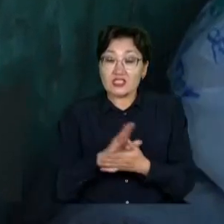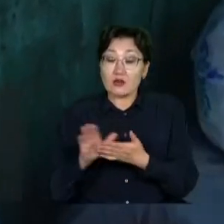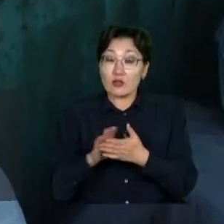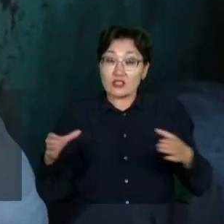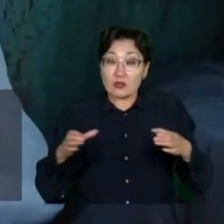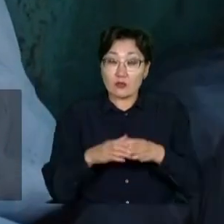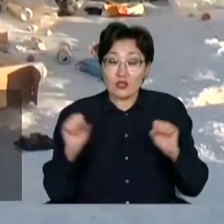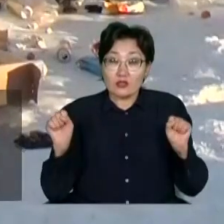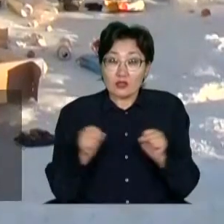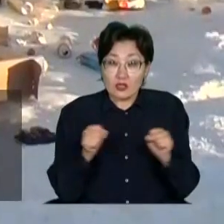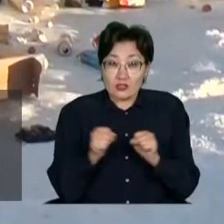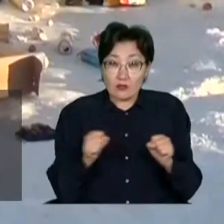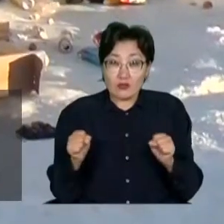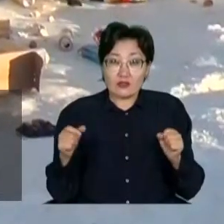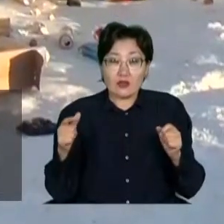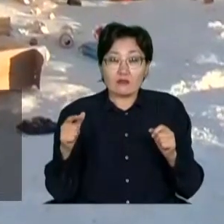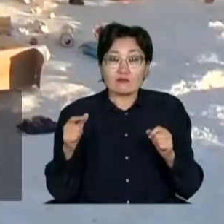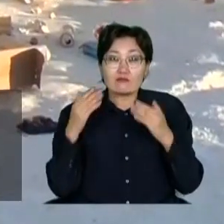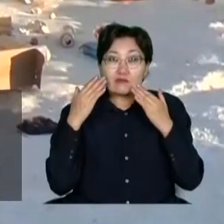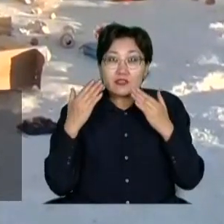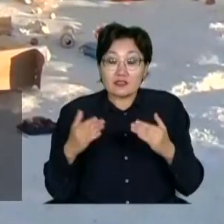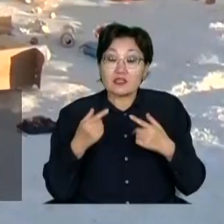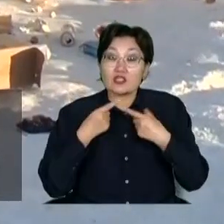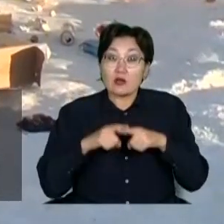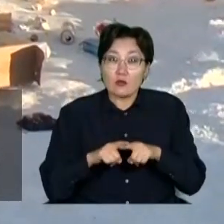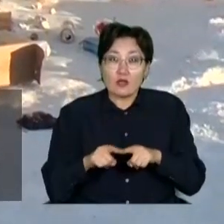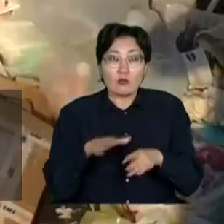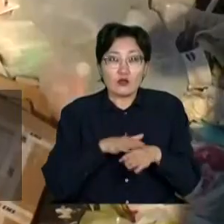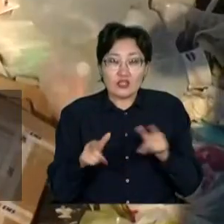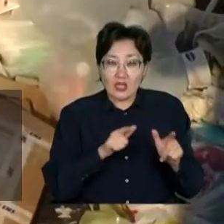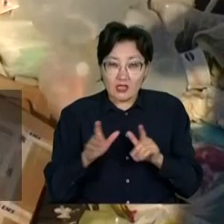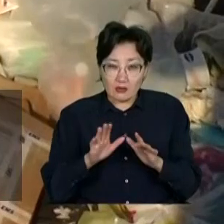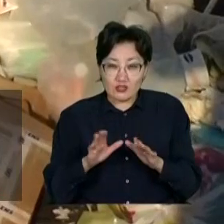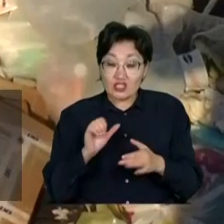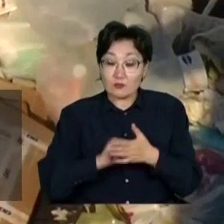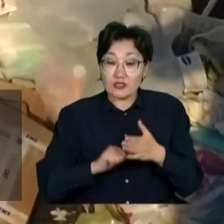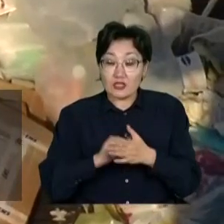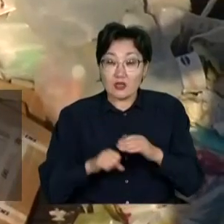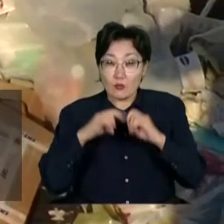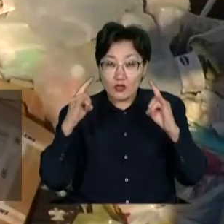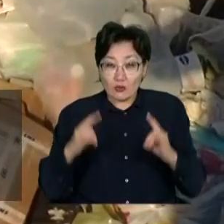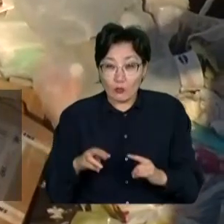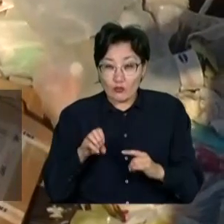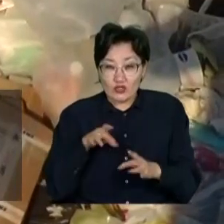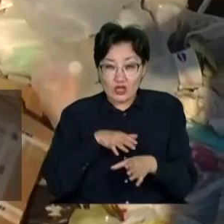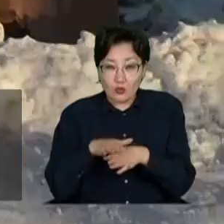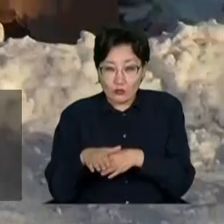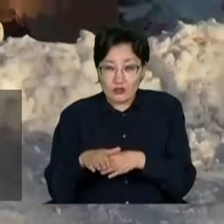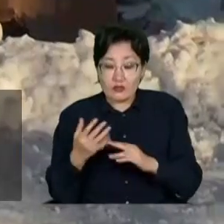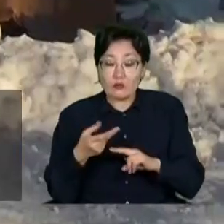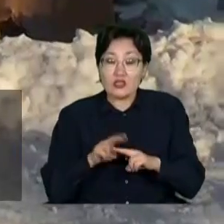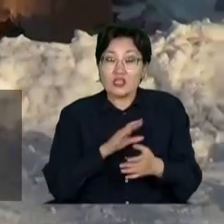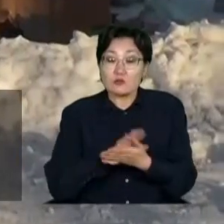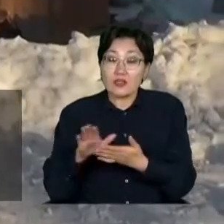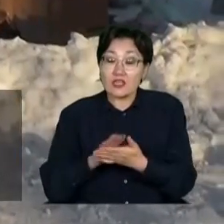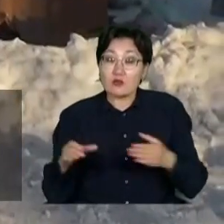компаниялар аяздың болатынын ескермеген. Соған сәйкес техника мүлдем дайындалмаған. Салдарынан контейнерлер қоқысқа толып тұр. Енді оны